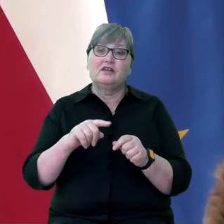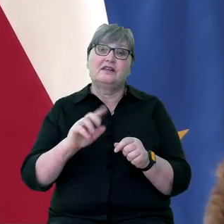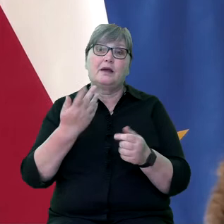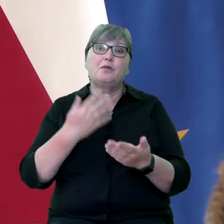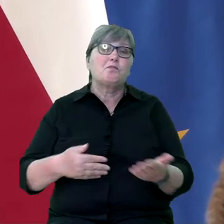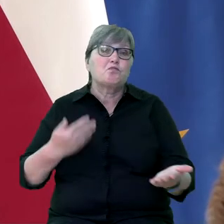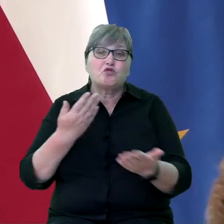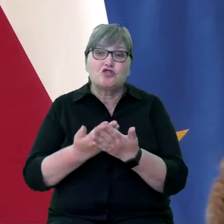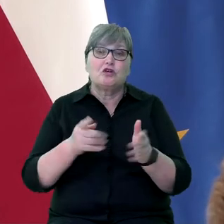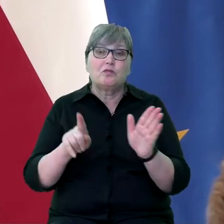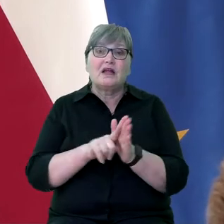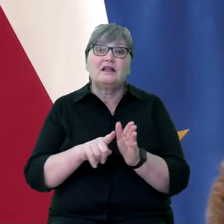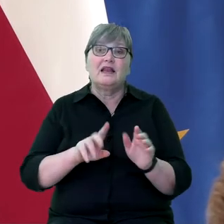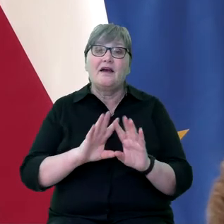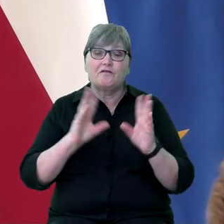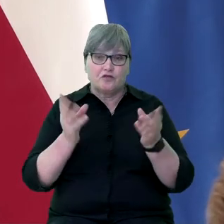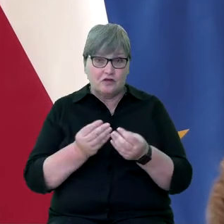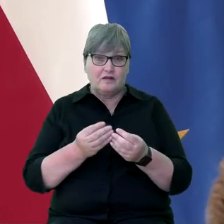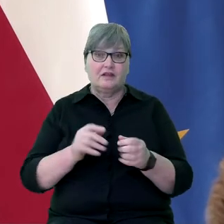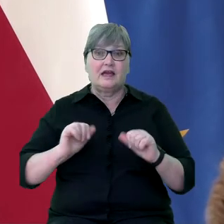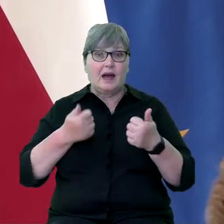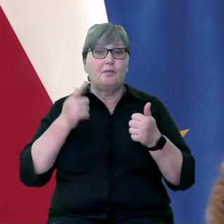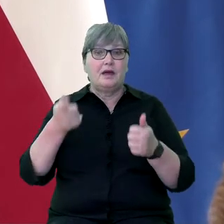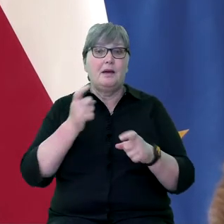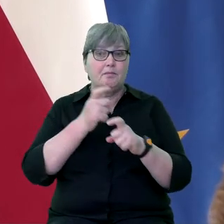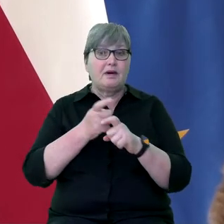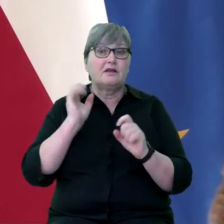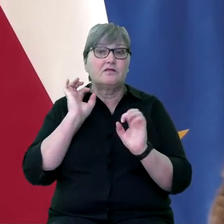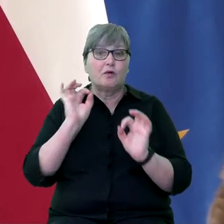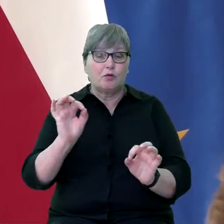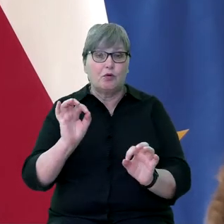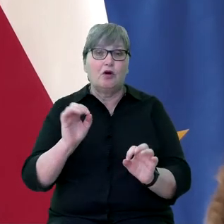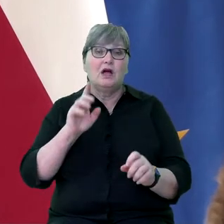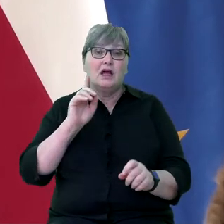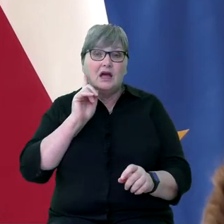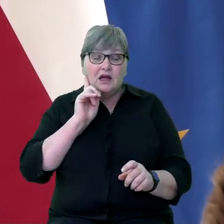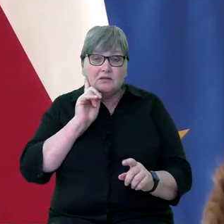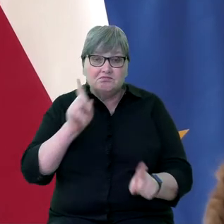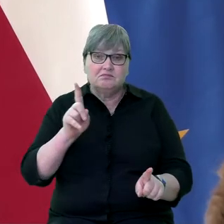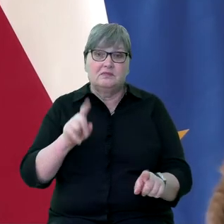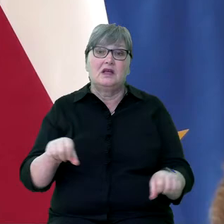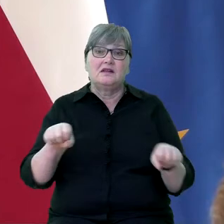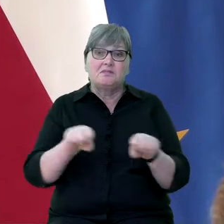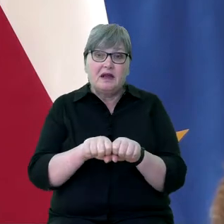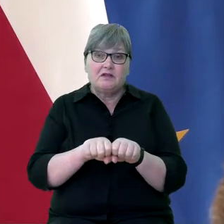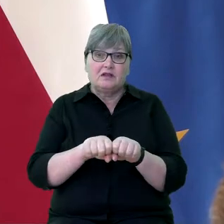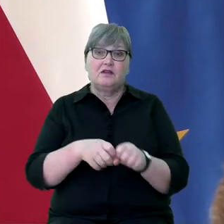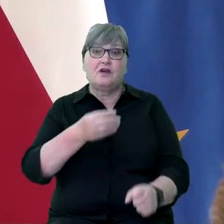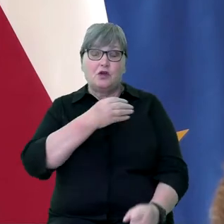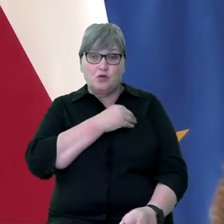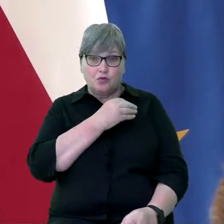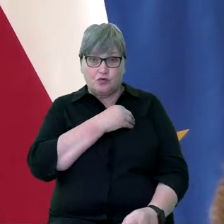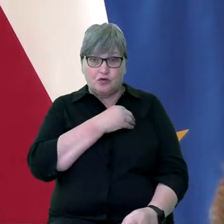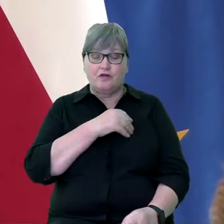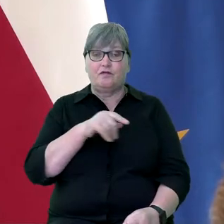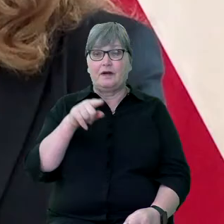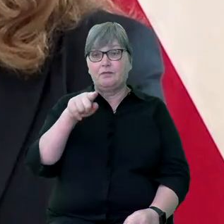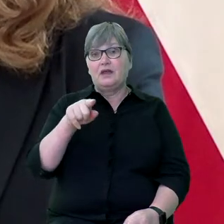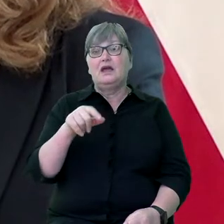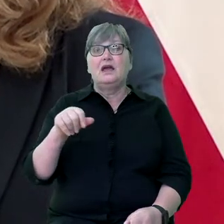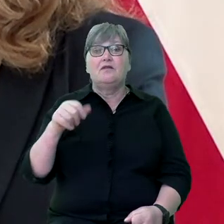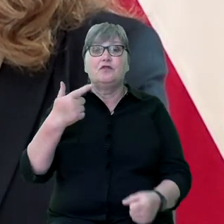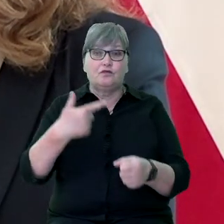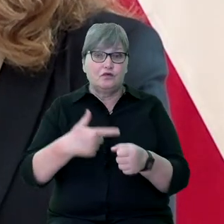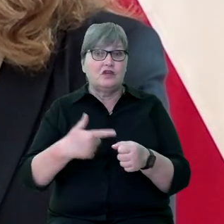sprawnego, uczciwego i nowoczesnego. Mowa tu o uchwalonej 17 lutego 1922 roku ustawie